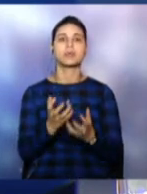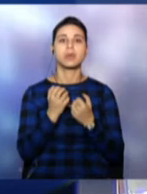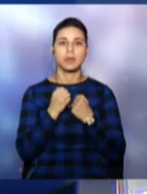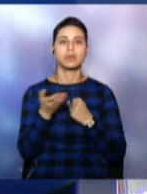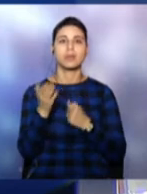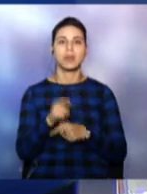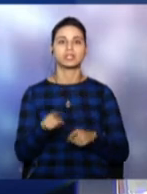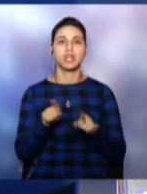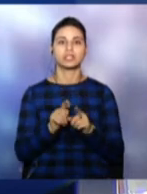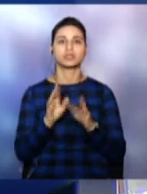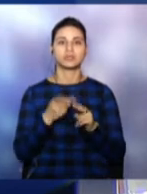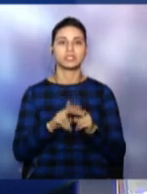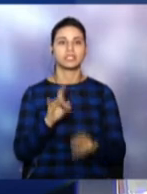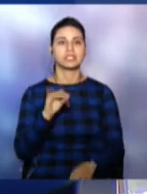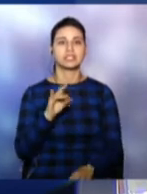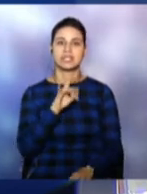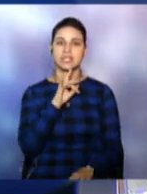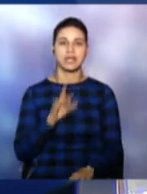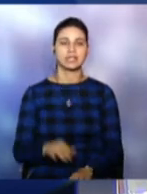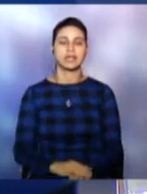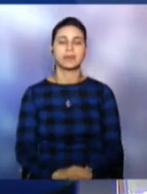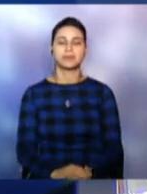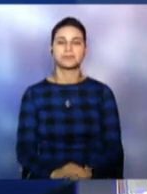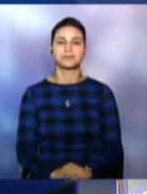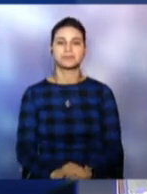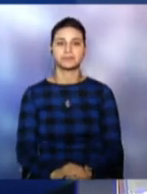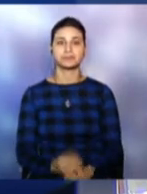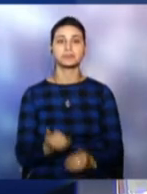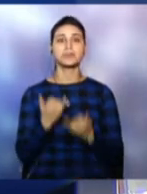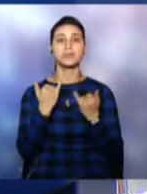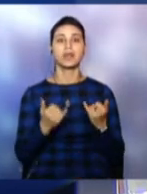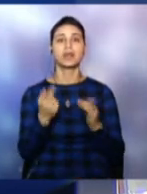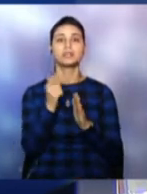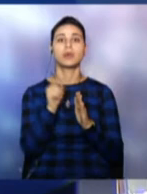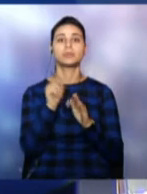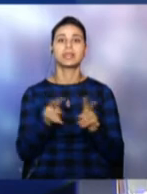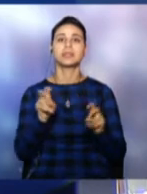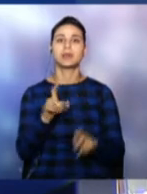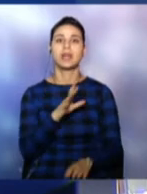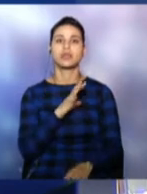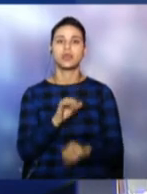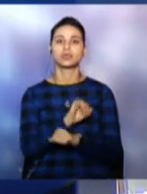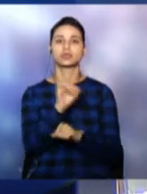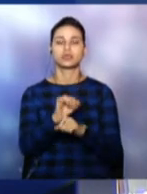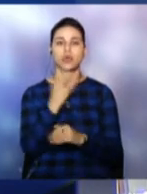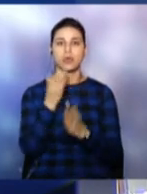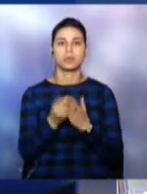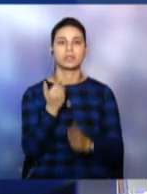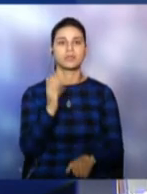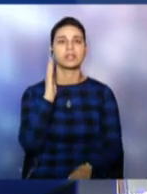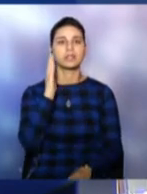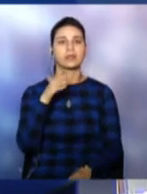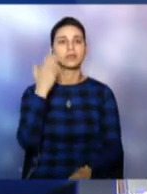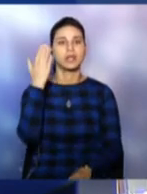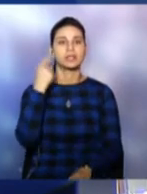მაშინ ასეთ შემთხვევაში ეს რისკს არ წარმოადგენს. ჩვენ უნდა დაუბრუნდეთ იმ თემას, რაზედაც თქვენ გაჩერდით. თქვენ აპირებდით